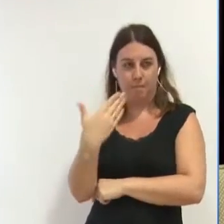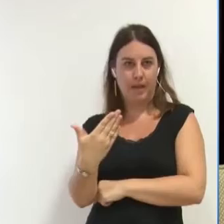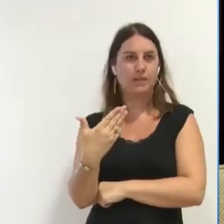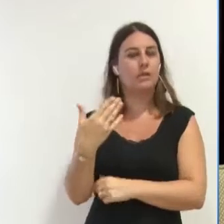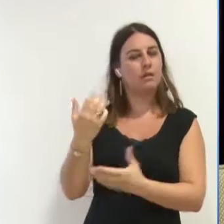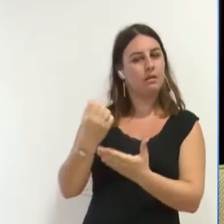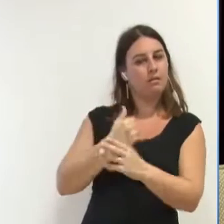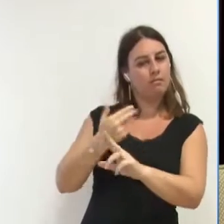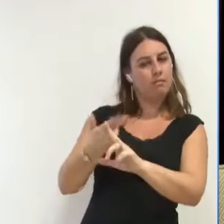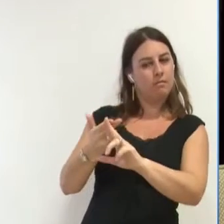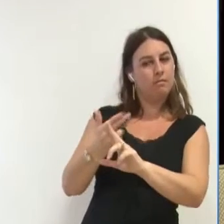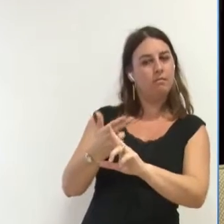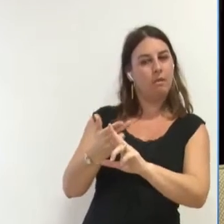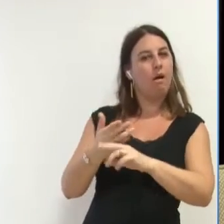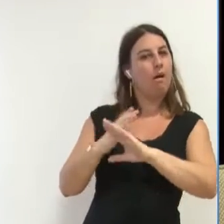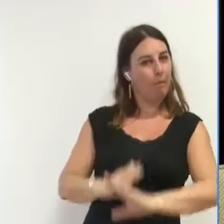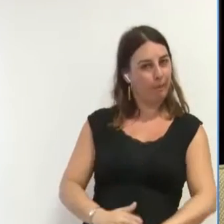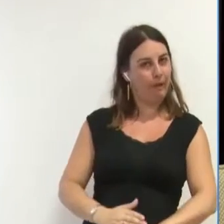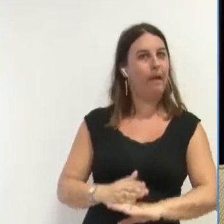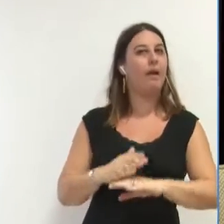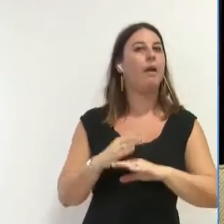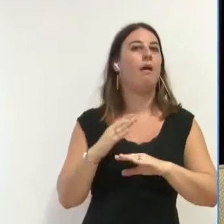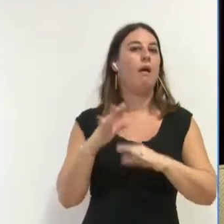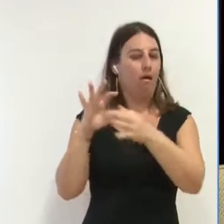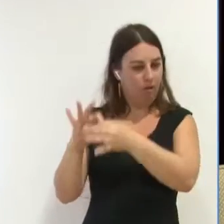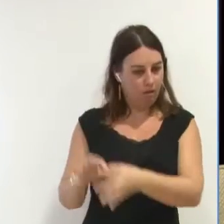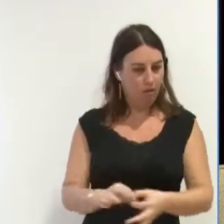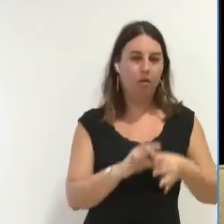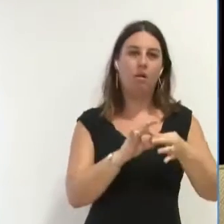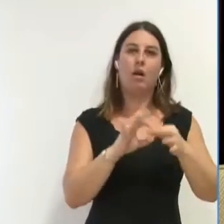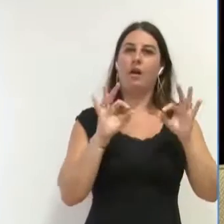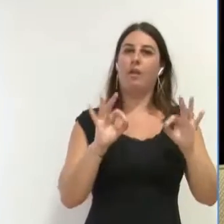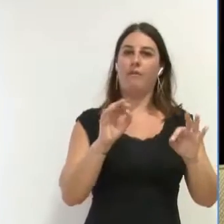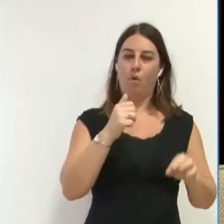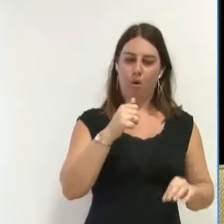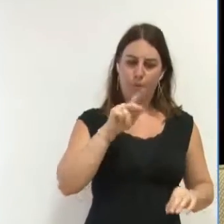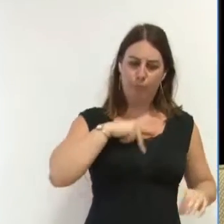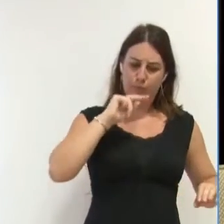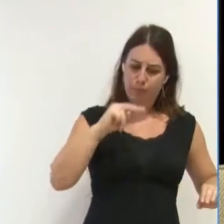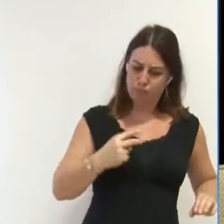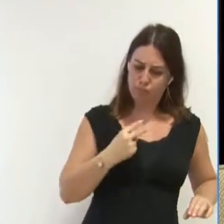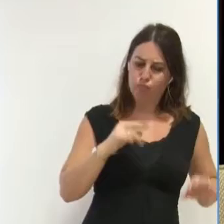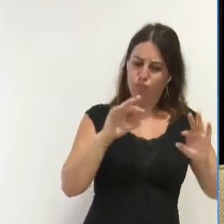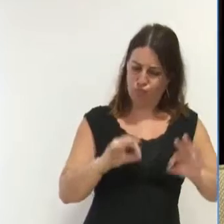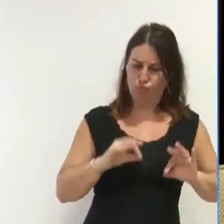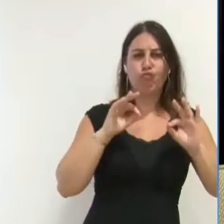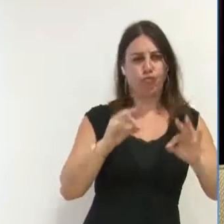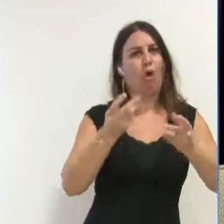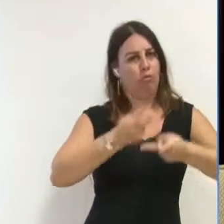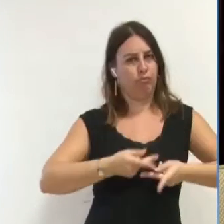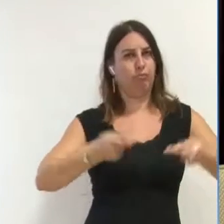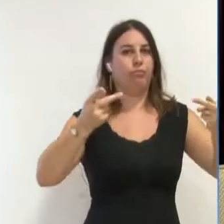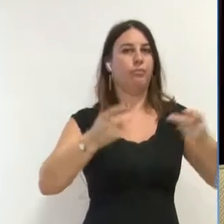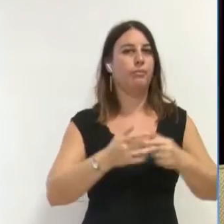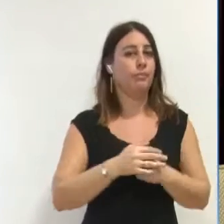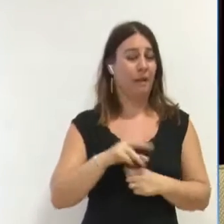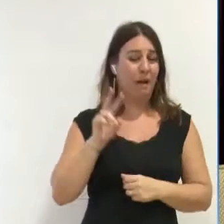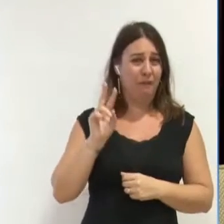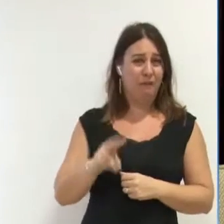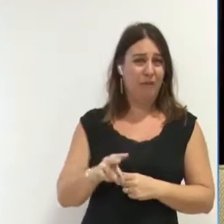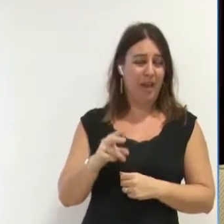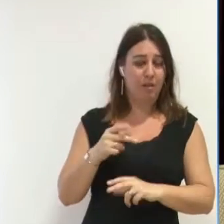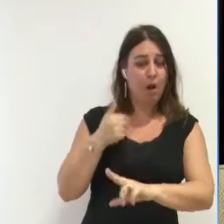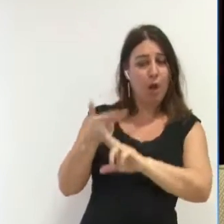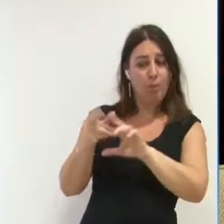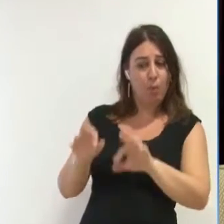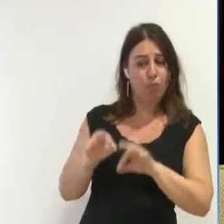de réponse avec l'objectif de relativiser notre propre question orale. Mais je crois que finalement, vous ne l'avez pas